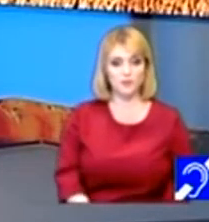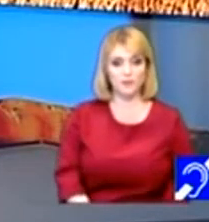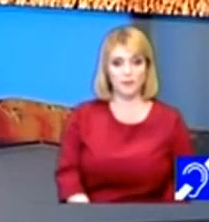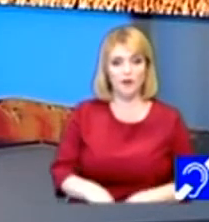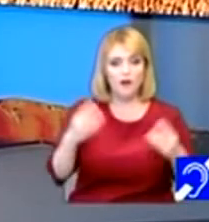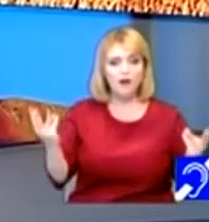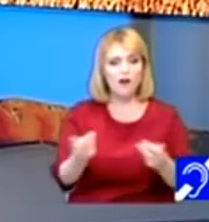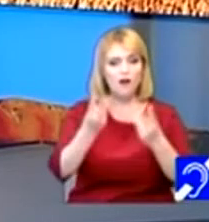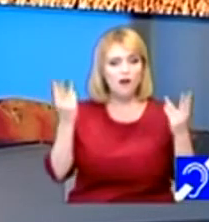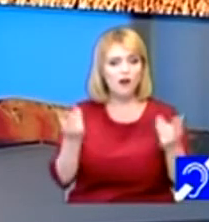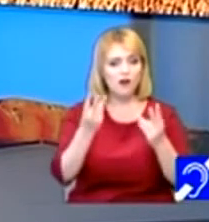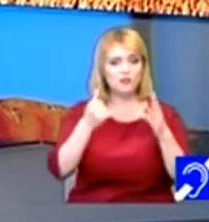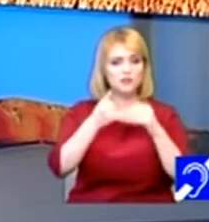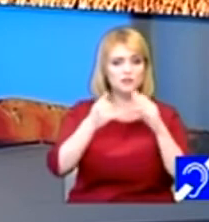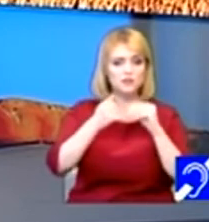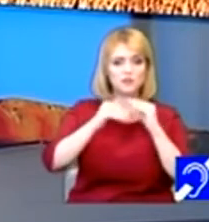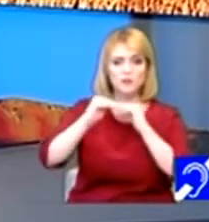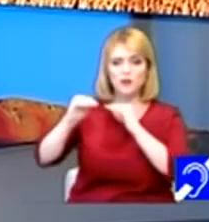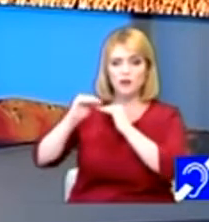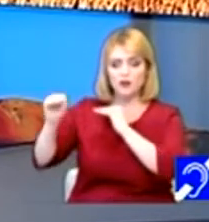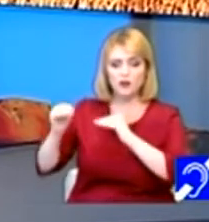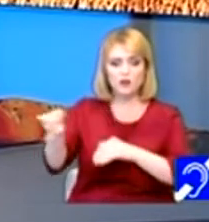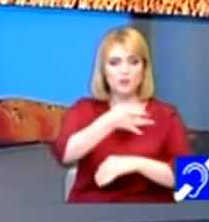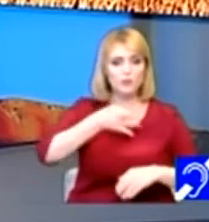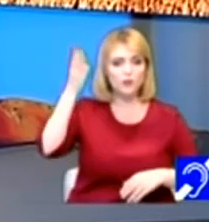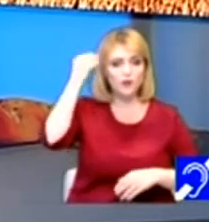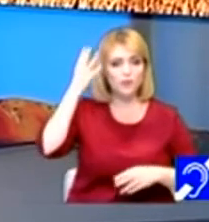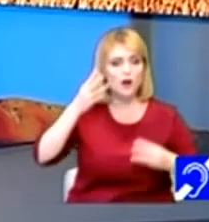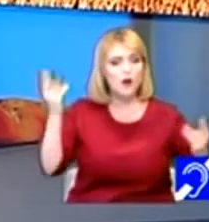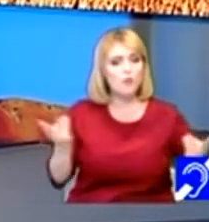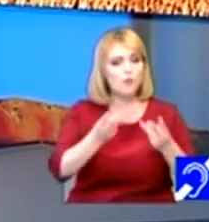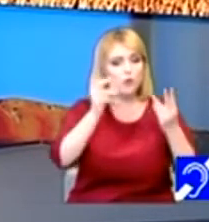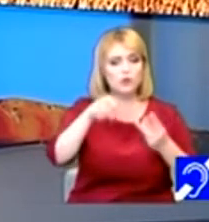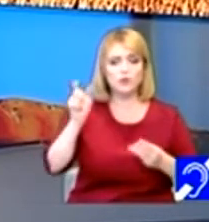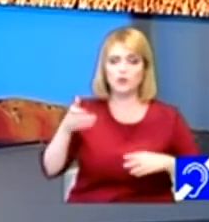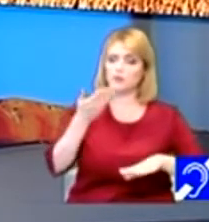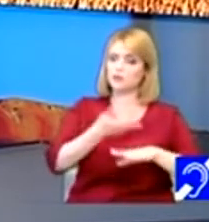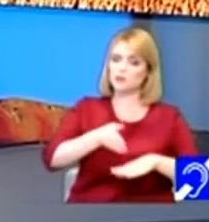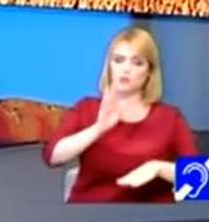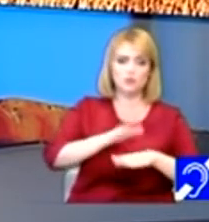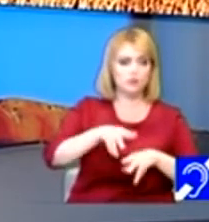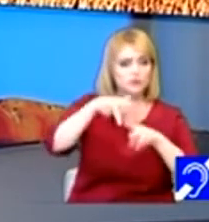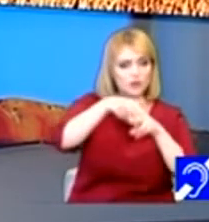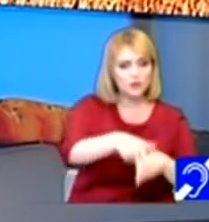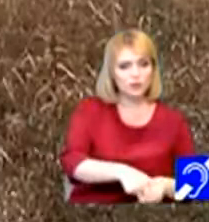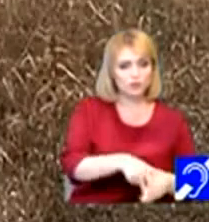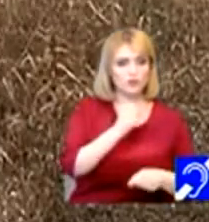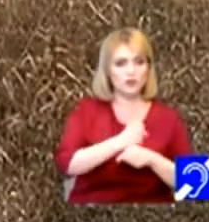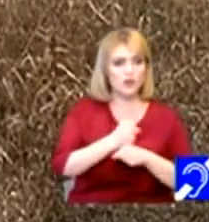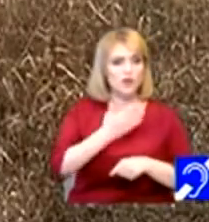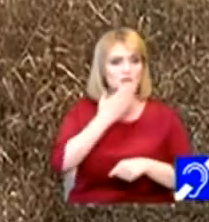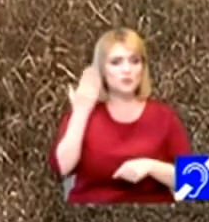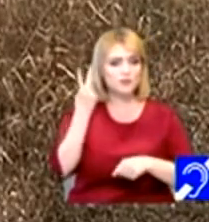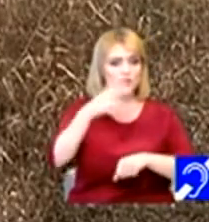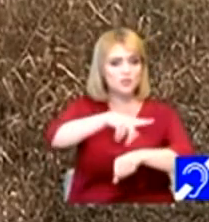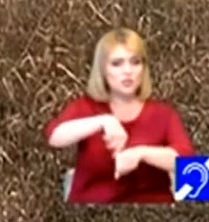Ard hectare întregi de vegetație în Republica Moldova, pompierii fac față cu greu numărului mare de incendii declanșate. Doar în ultimele